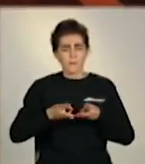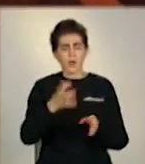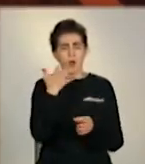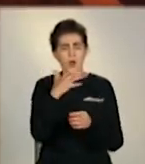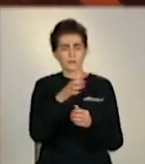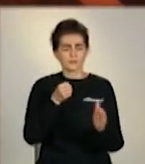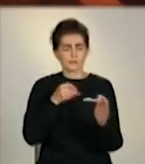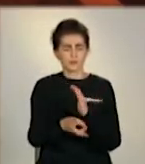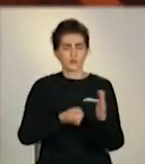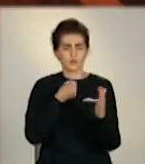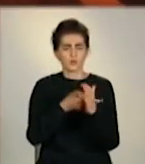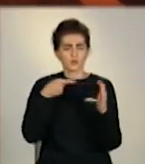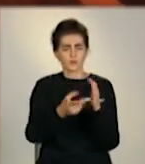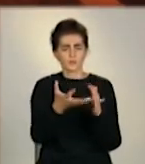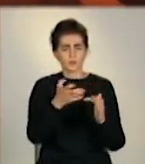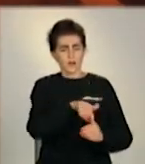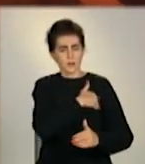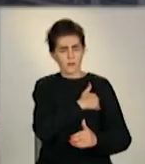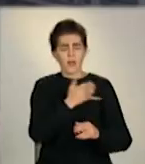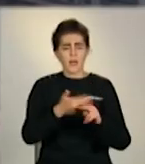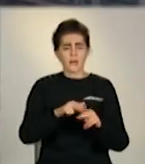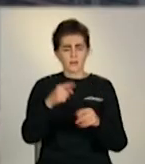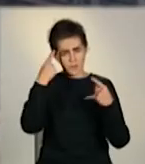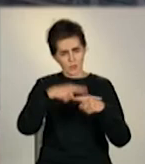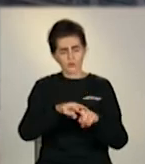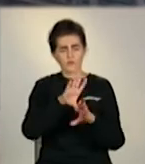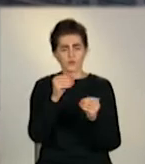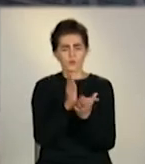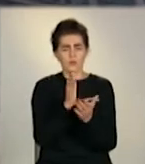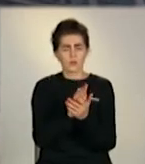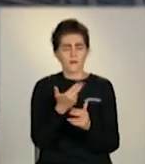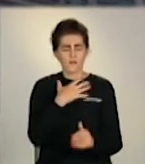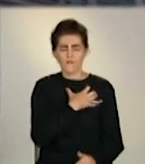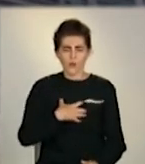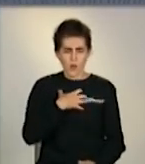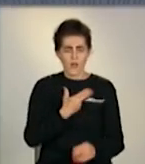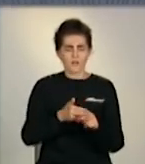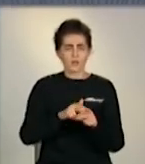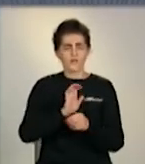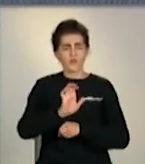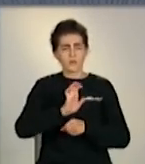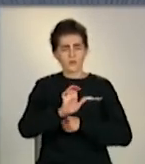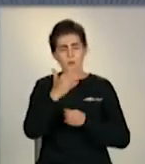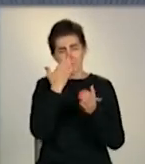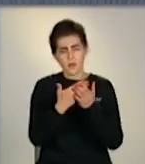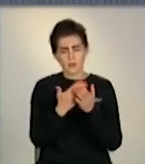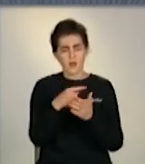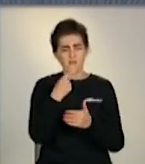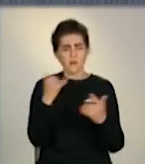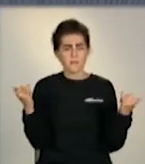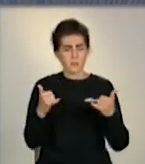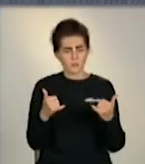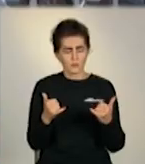до 1500 градусів. Технічний стан цих агрегатів важливий, зокрема для виробничих показників, наголошують